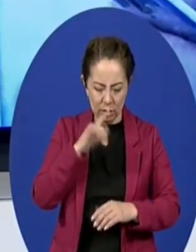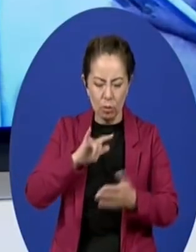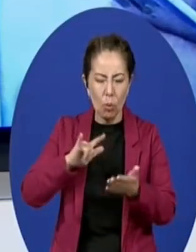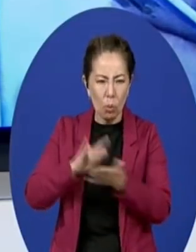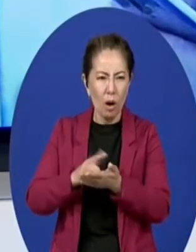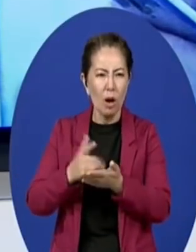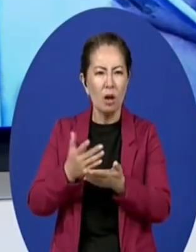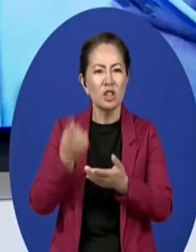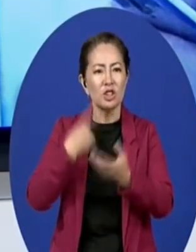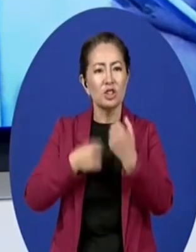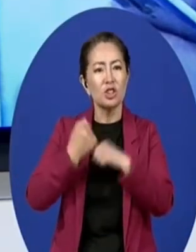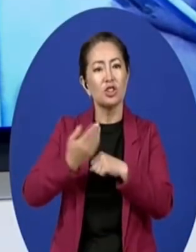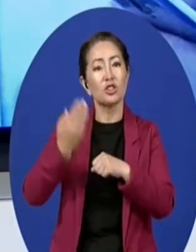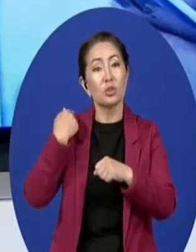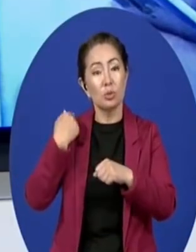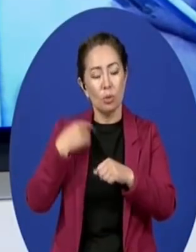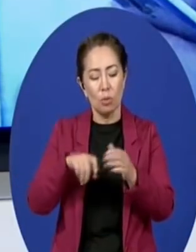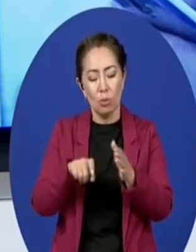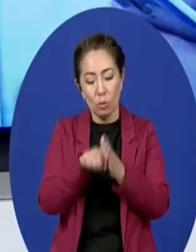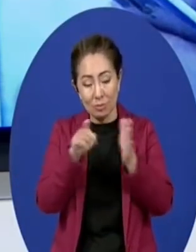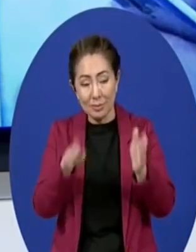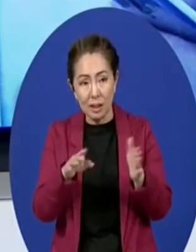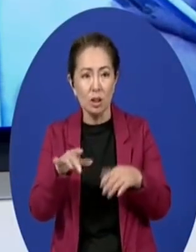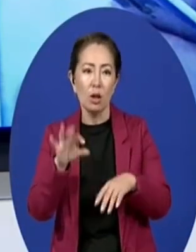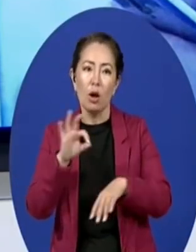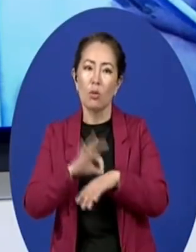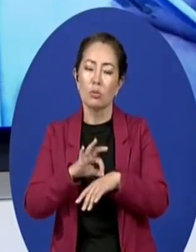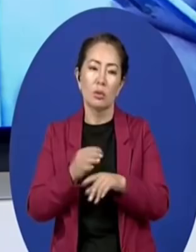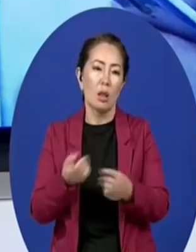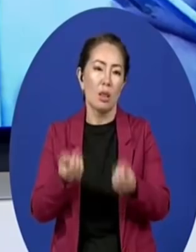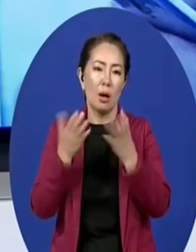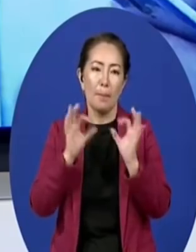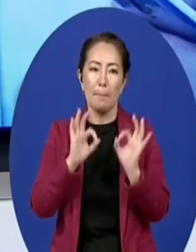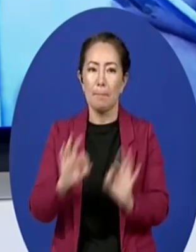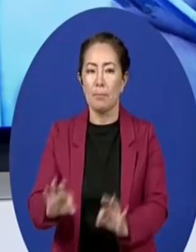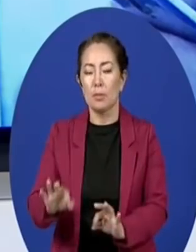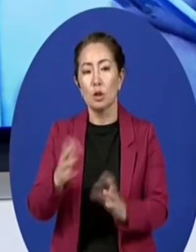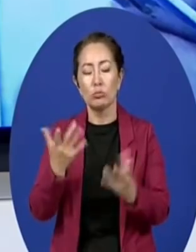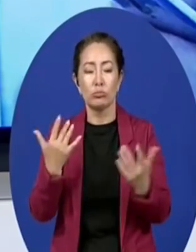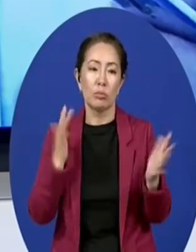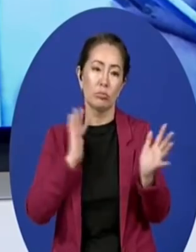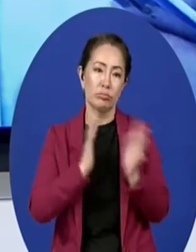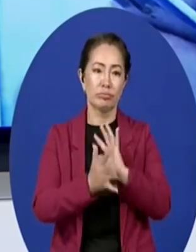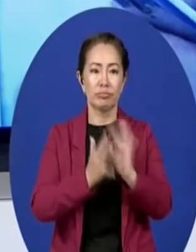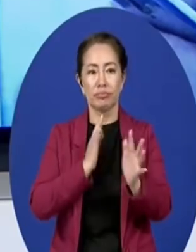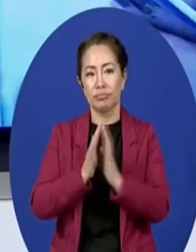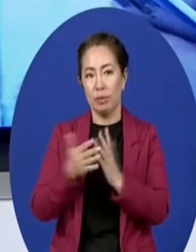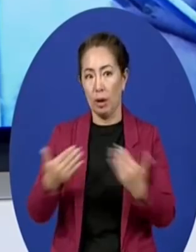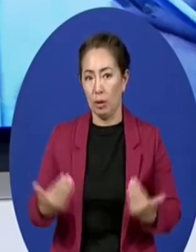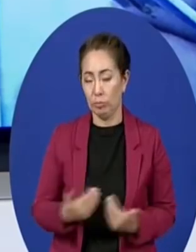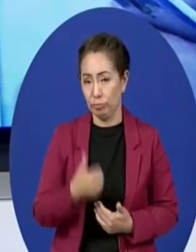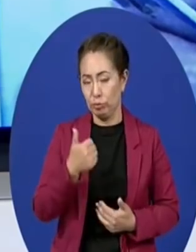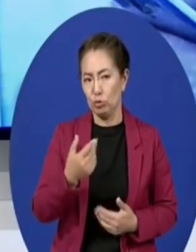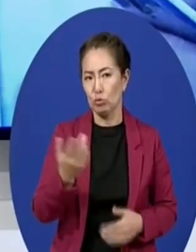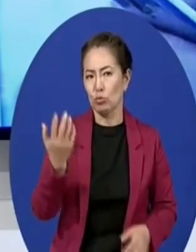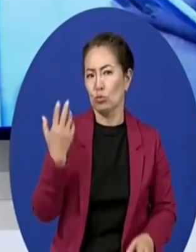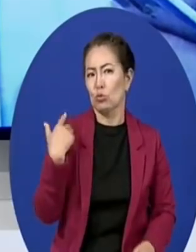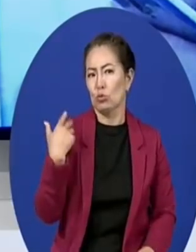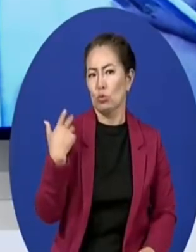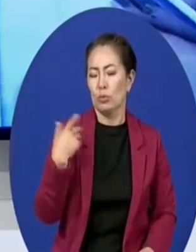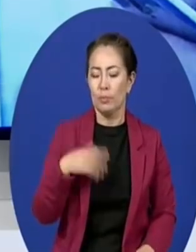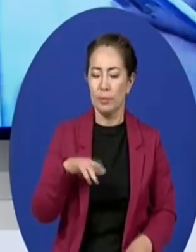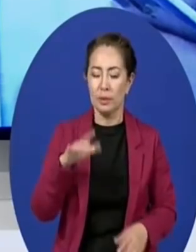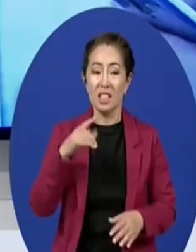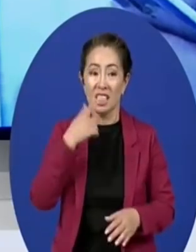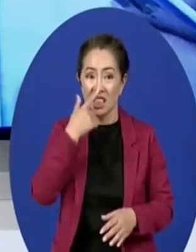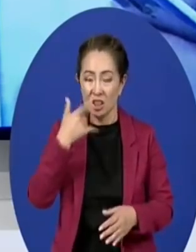ч өнгөрсөн жил гарын хугацаанд тус хотод дахин халдвар үүтгдээгүй аж амьдрал ердийн байдалд ороод байлаа. Гэвч саяхны өдрүүдэд Ухаан